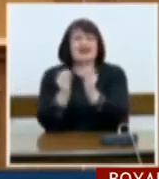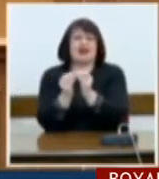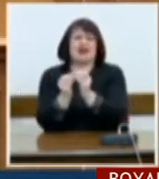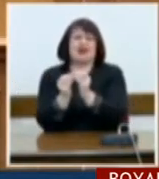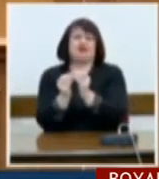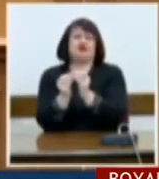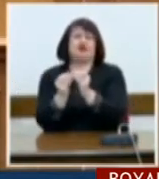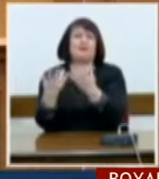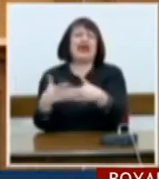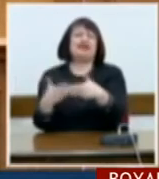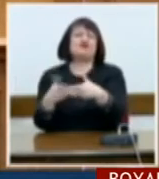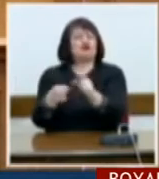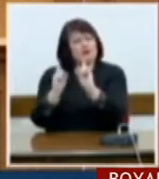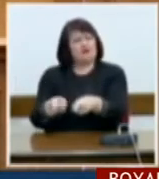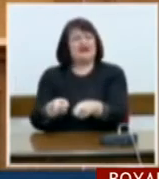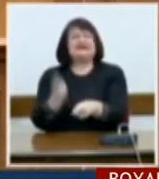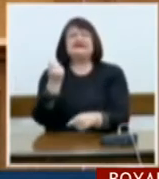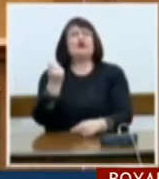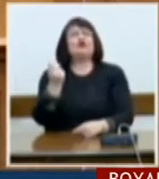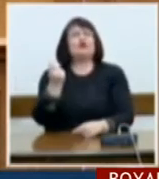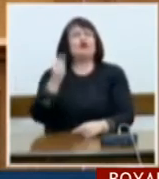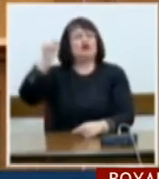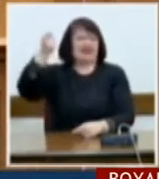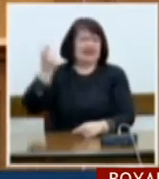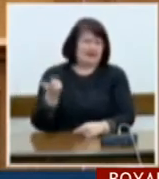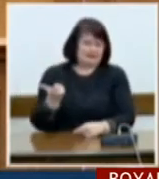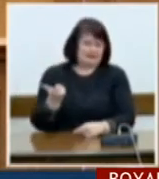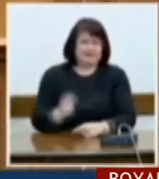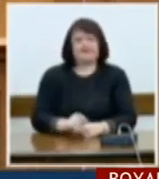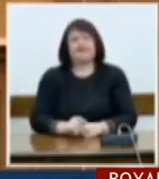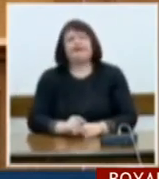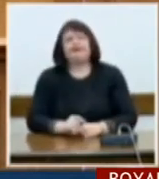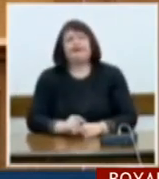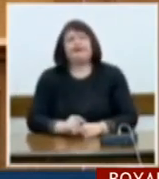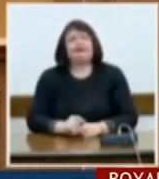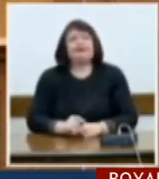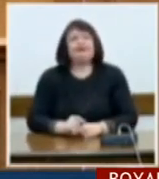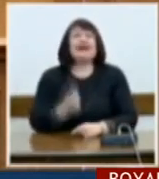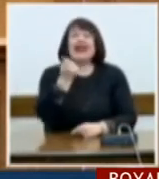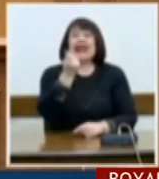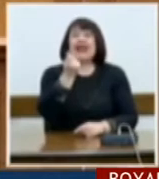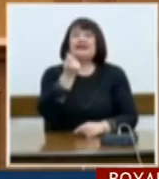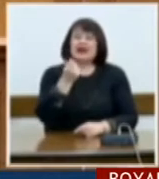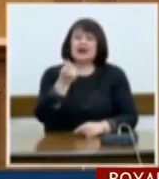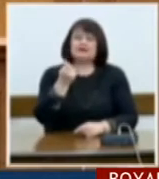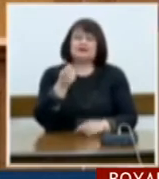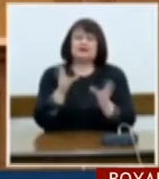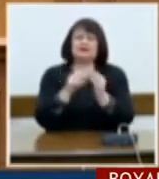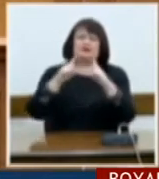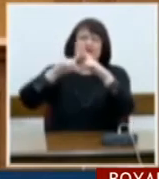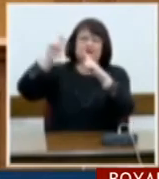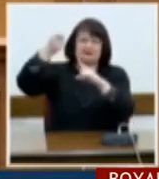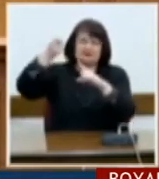μηχανισμό. Η καθοριστική παράμετρος είναι η οριακή τιμή του ρεύματος. Αυτή καθορίστηκε από τις υψηλές